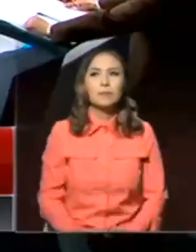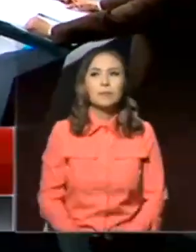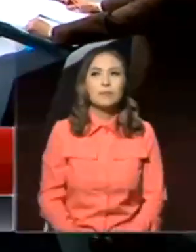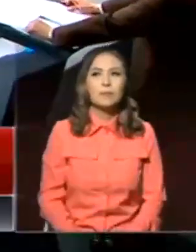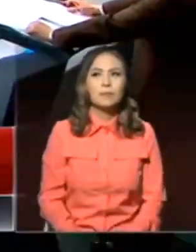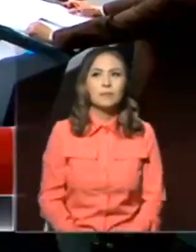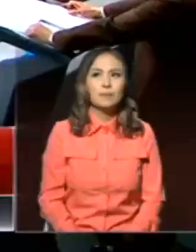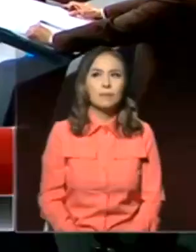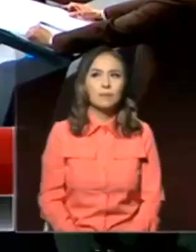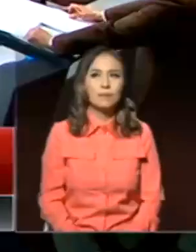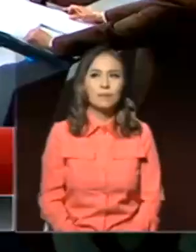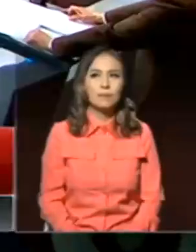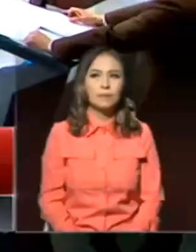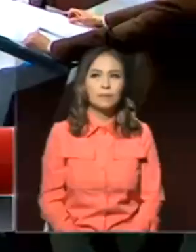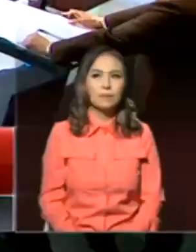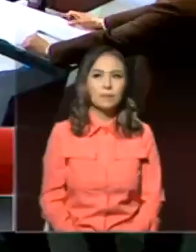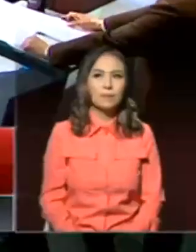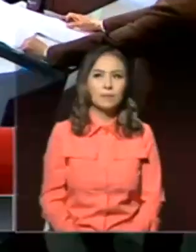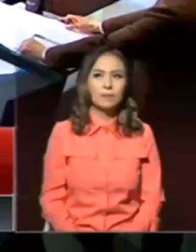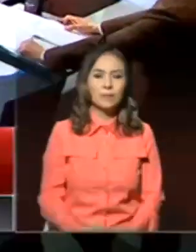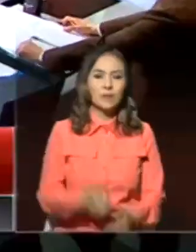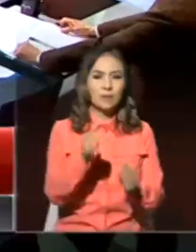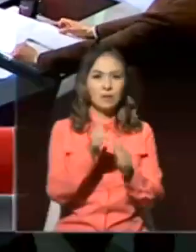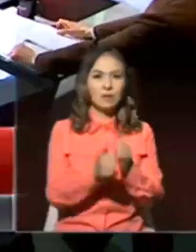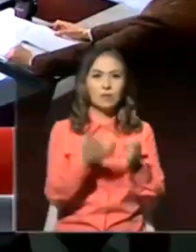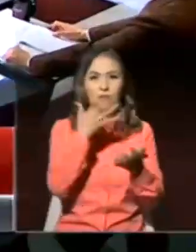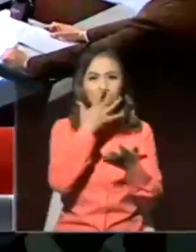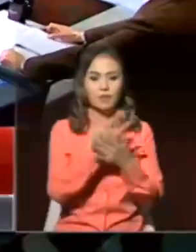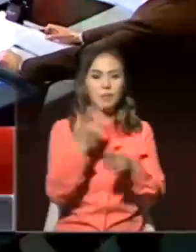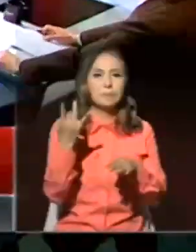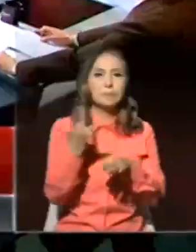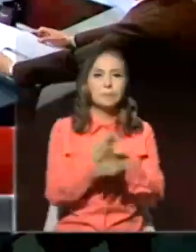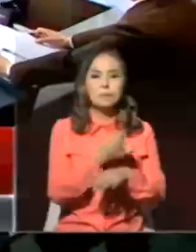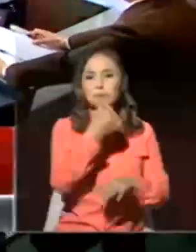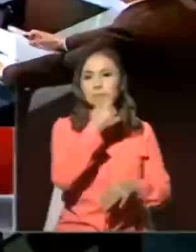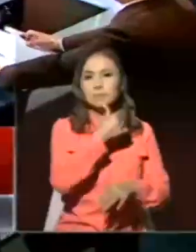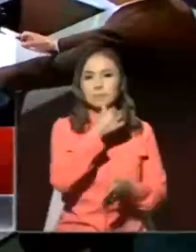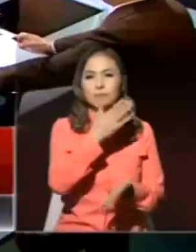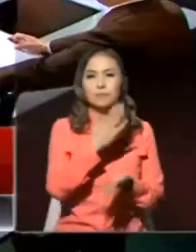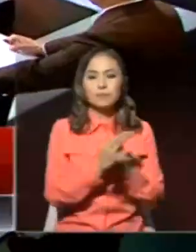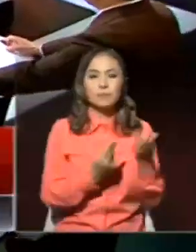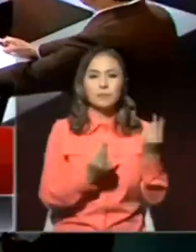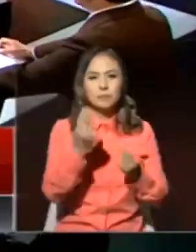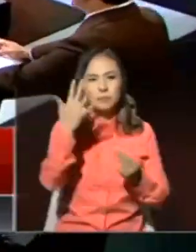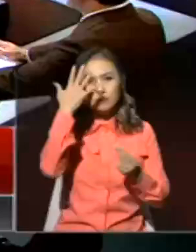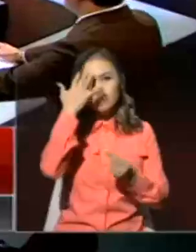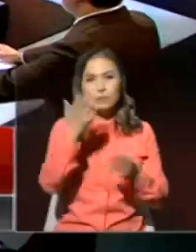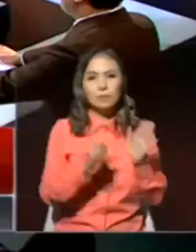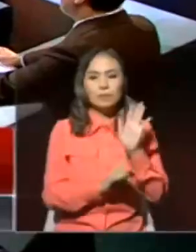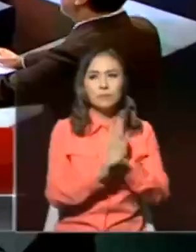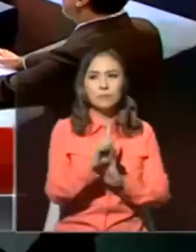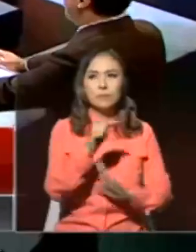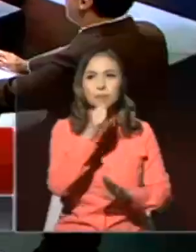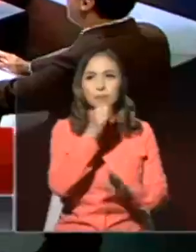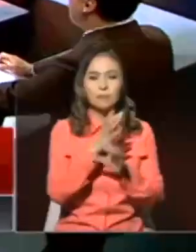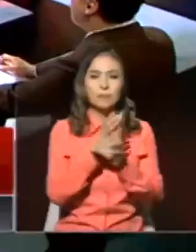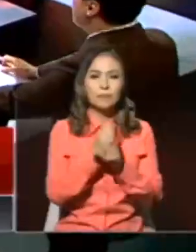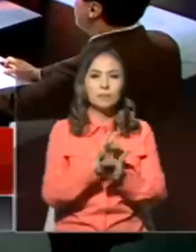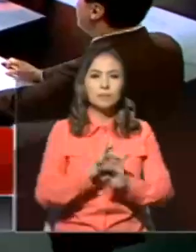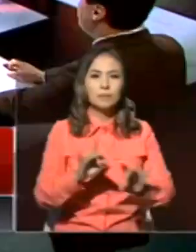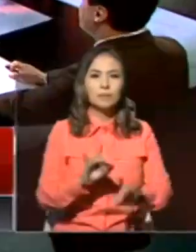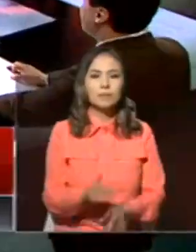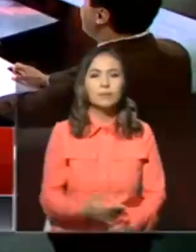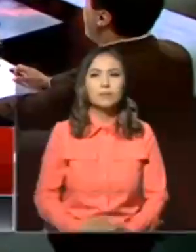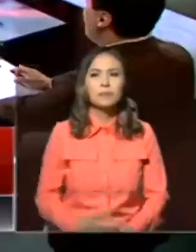Екіншіден әр нәрсенің өзінің бір алғашқы қадамы болады ғой. Құмар ойынға қалай келдіңіз? Қысқа-қысқа айтып берсеңіз. Қалай